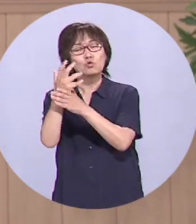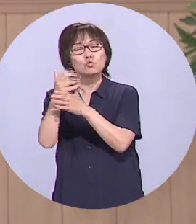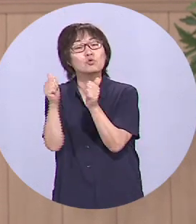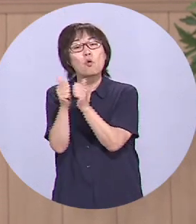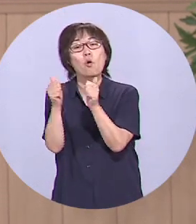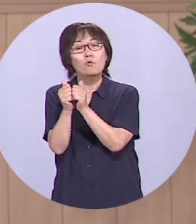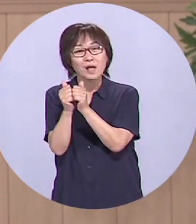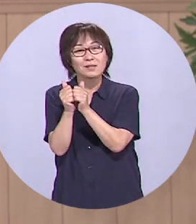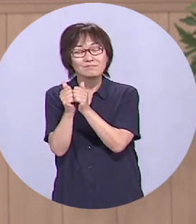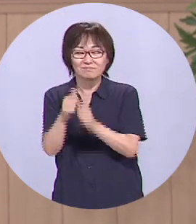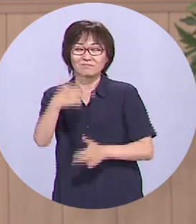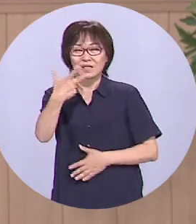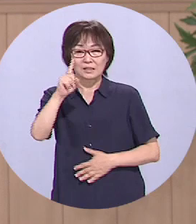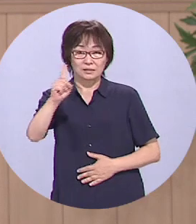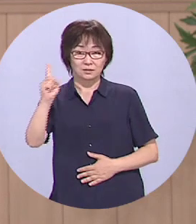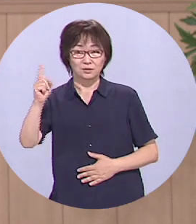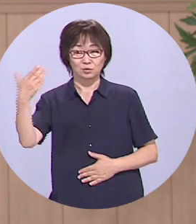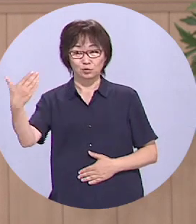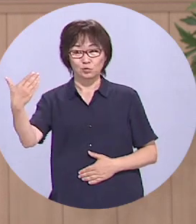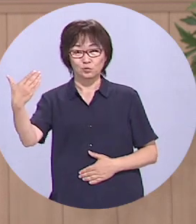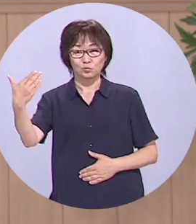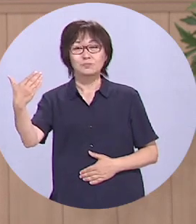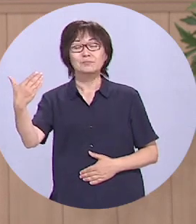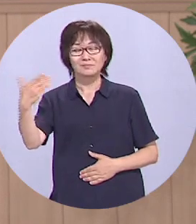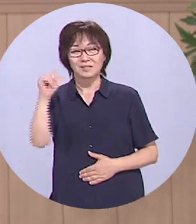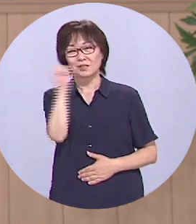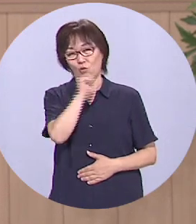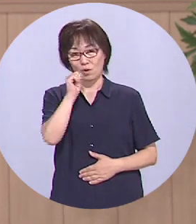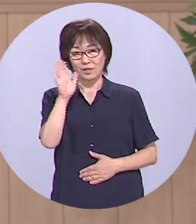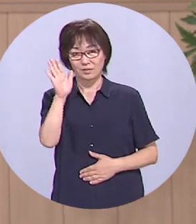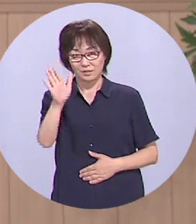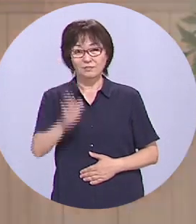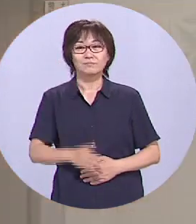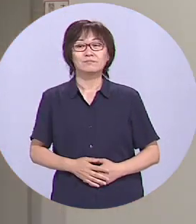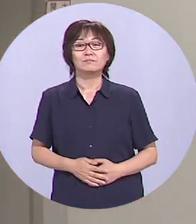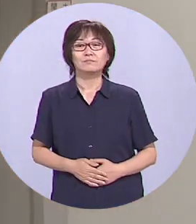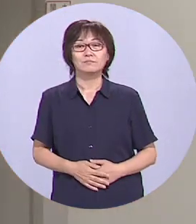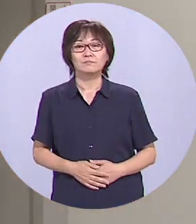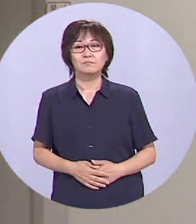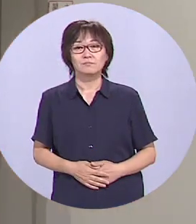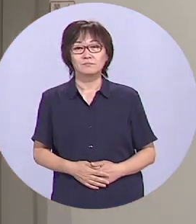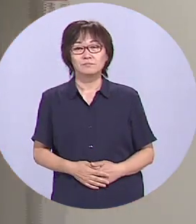談シャープ7119についてご紹介します。どうぞ。